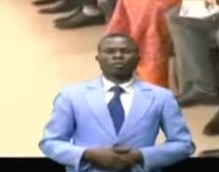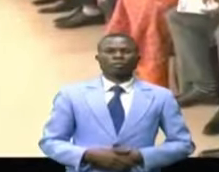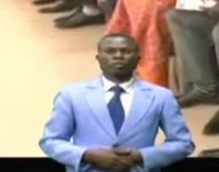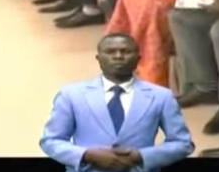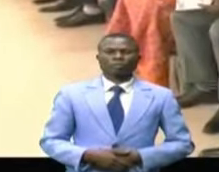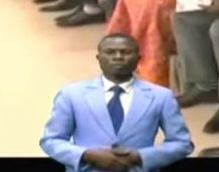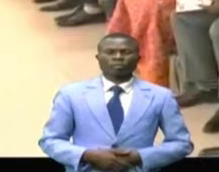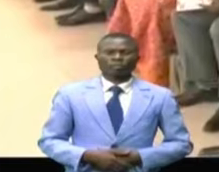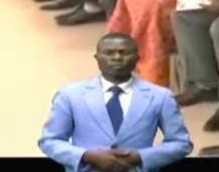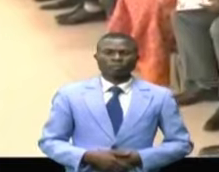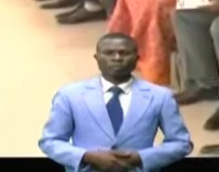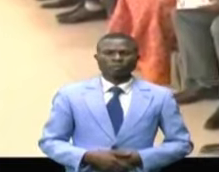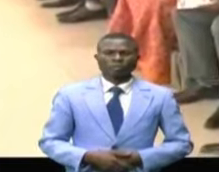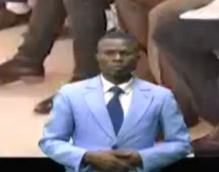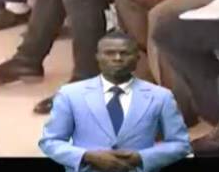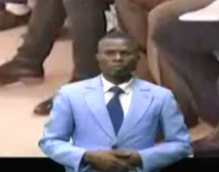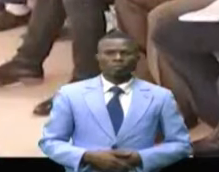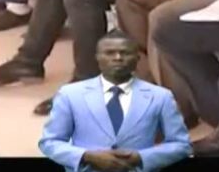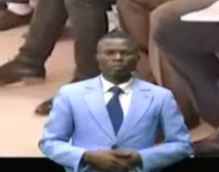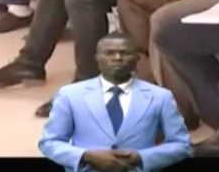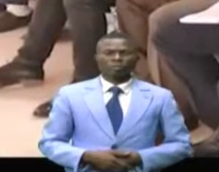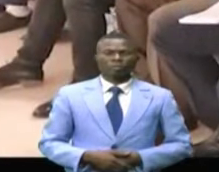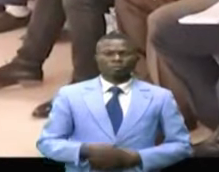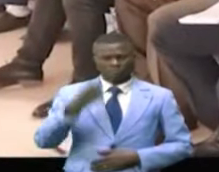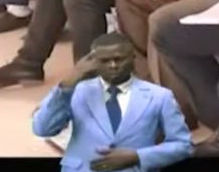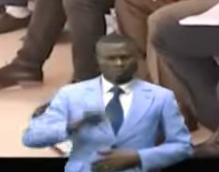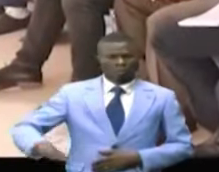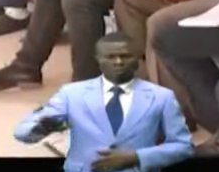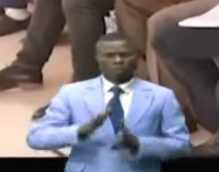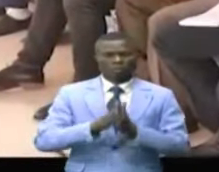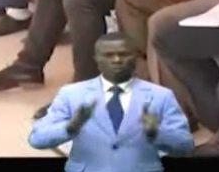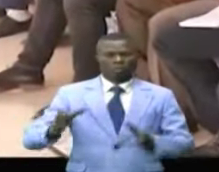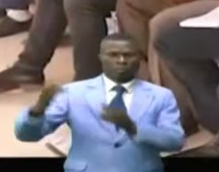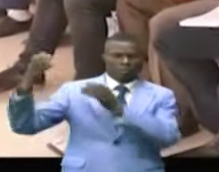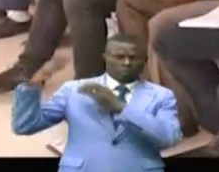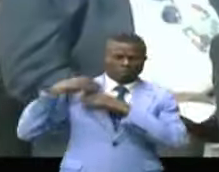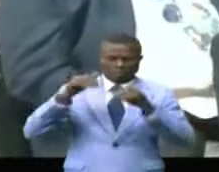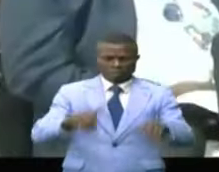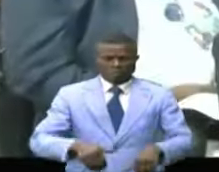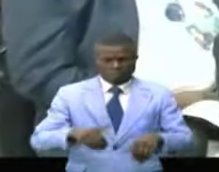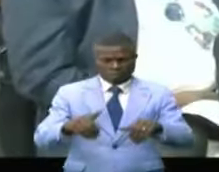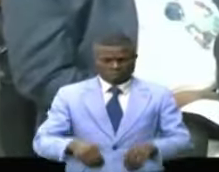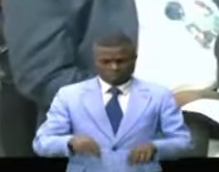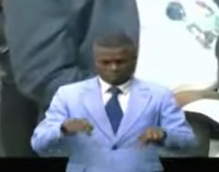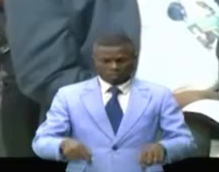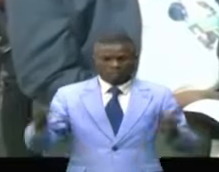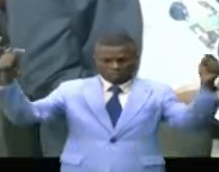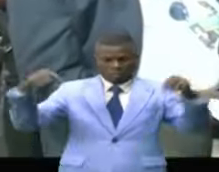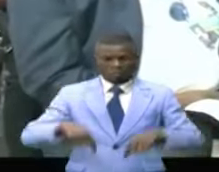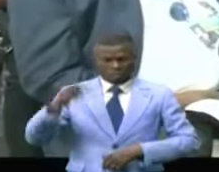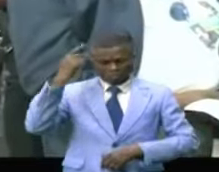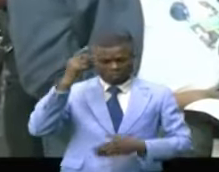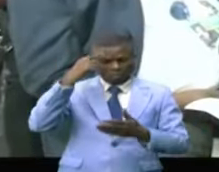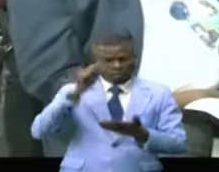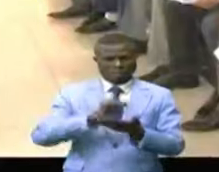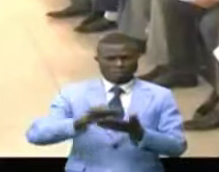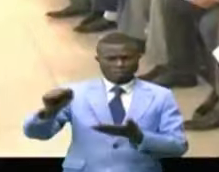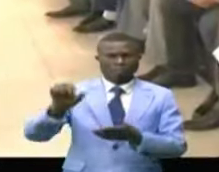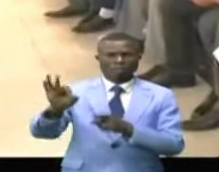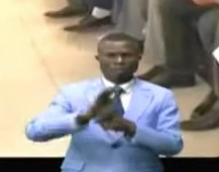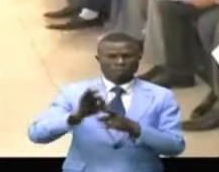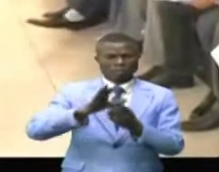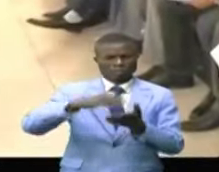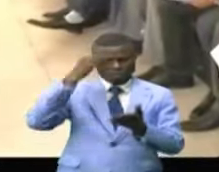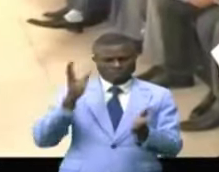Les ministres et inspecteurs provinciaux de toute la République et ont en charge l'agriculture sont à Kinshasa pour un séminaire de formation